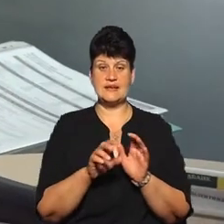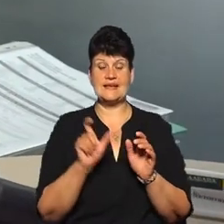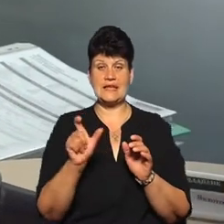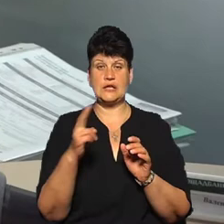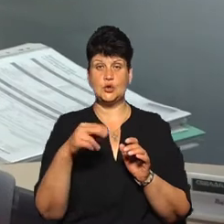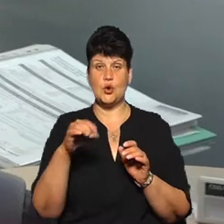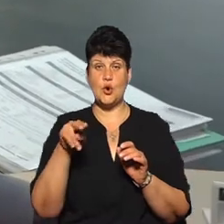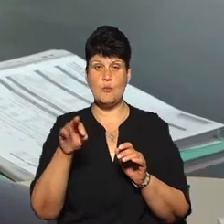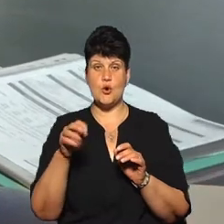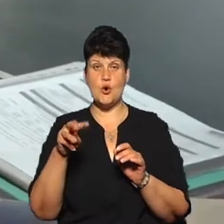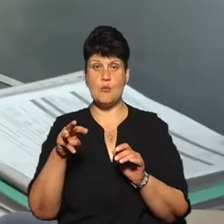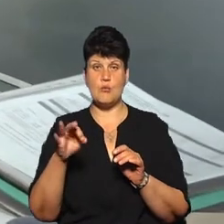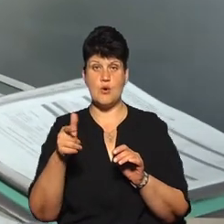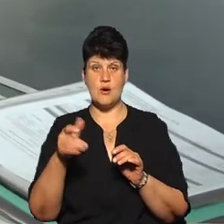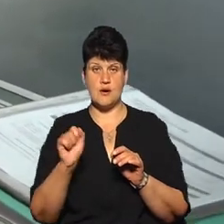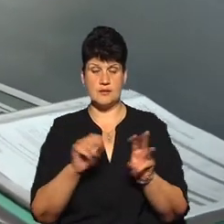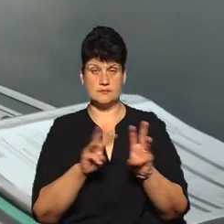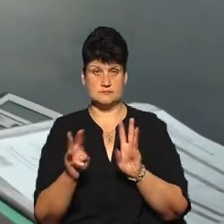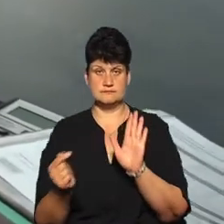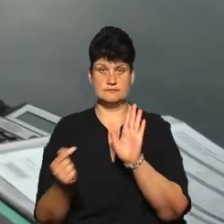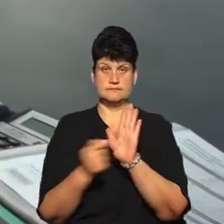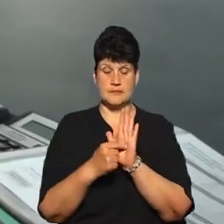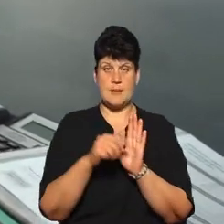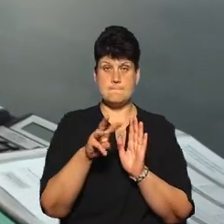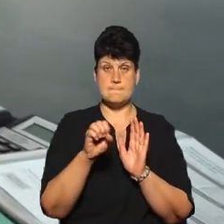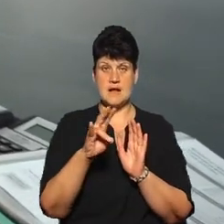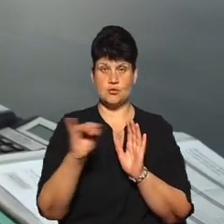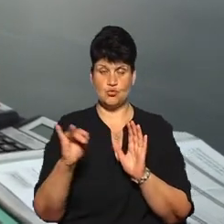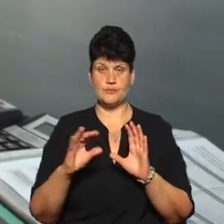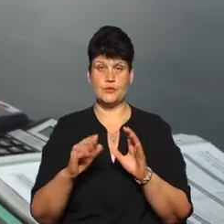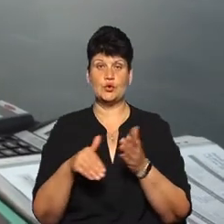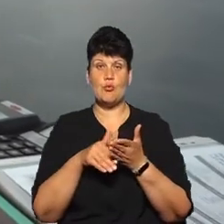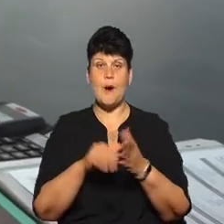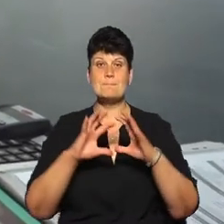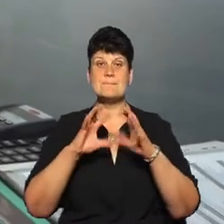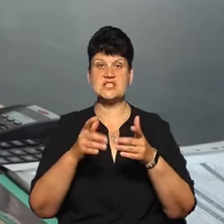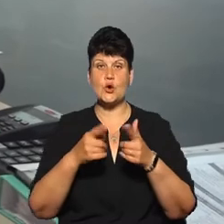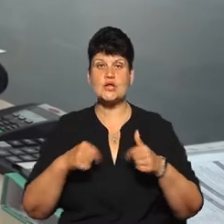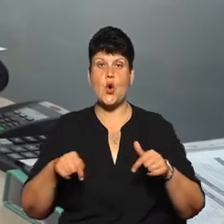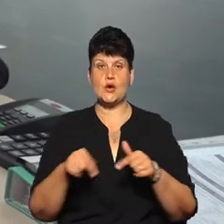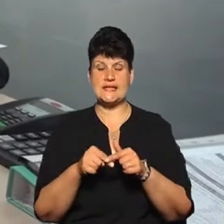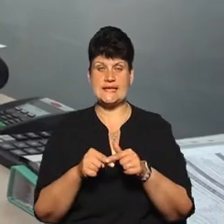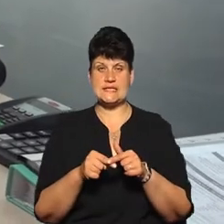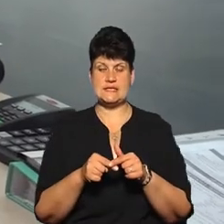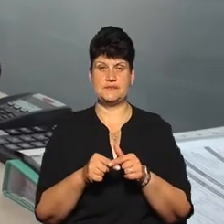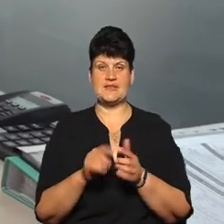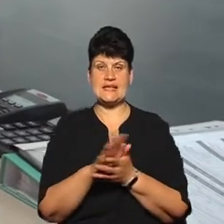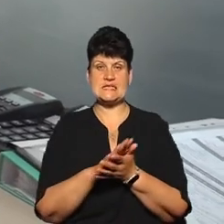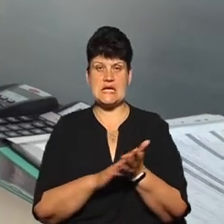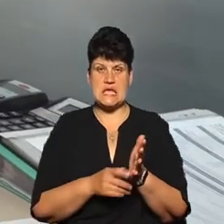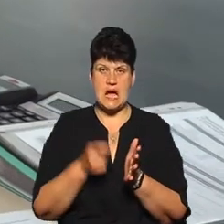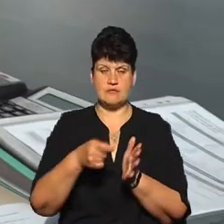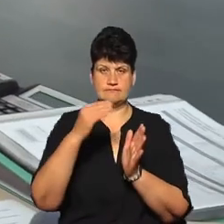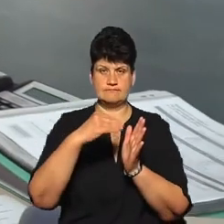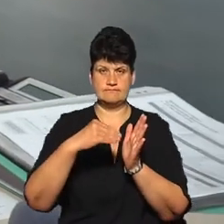допомога. Заходити тоді в меню, допомога від міжнародних організацій, заповнюєте повністю заявку, паспортні дані,